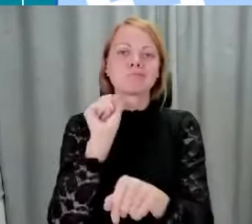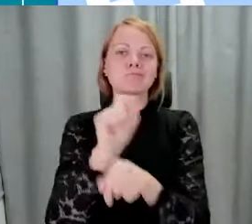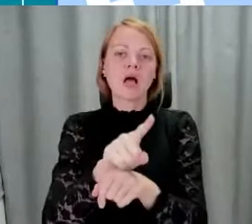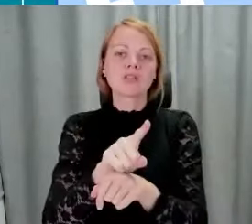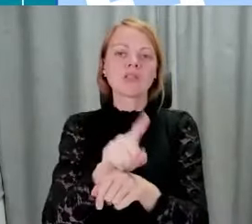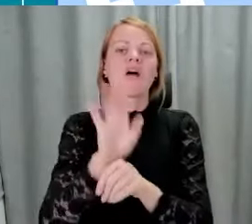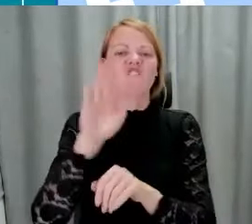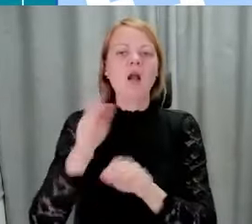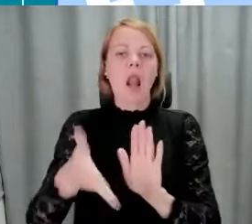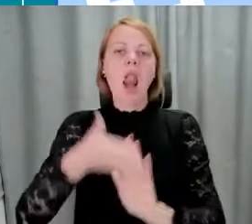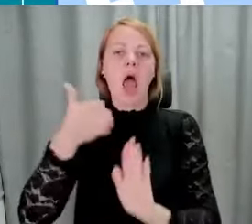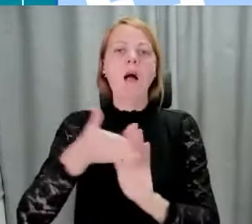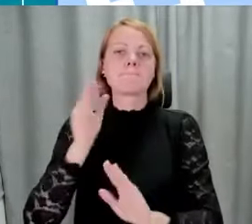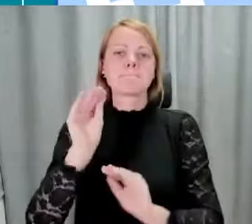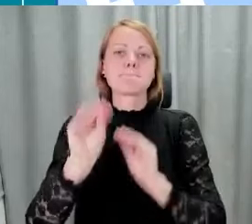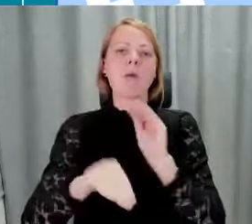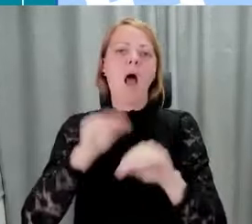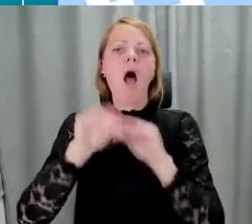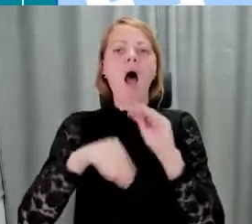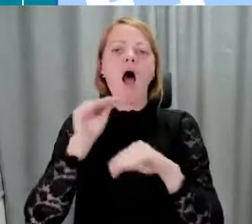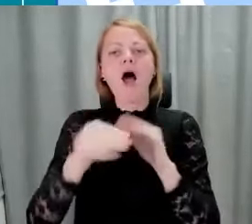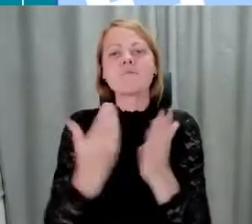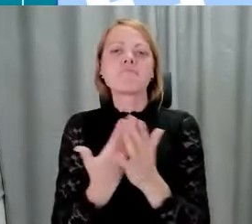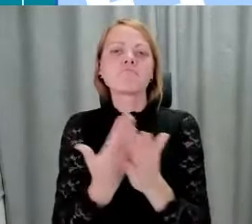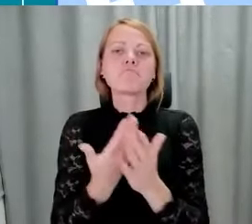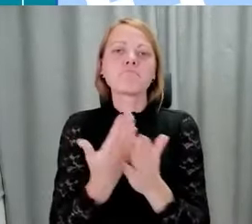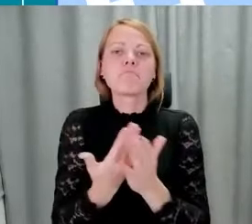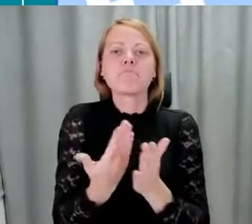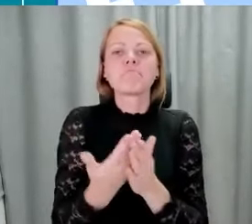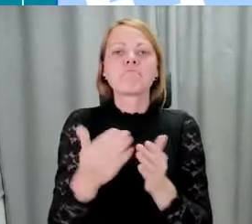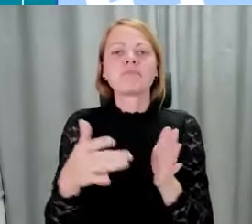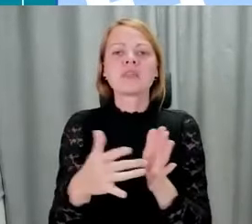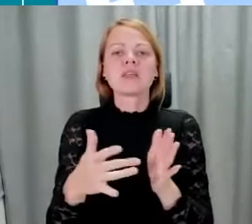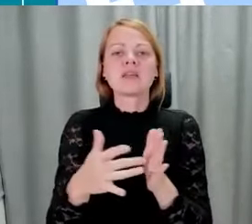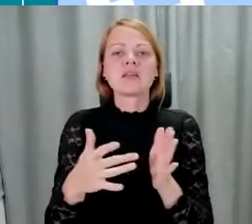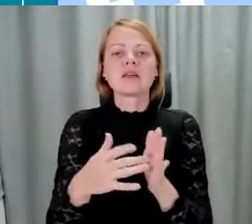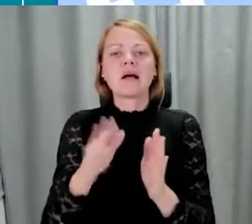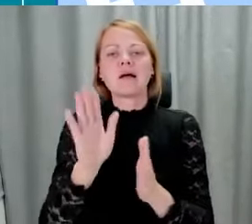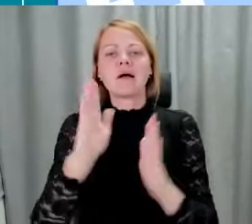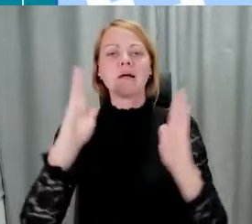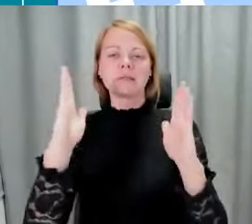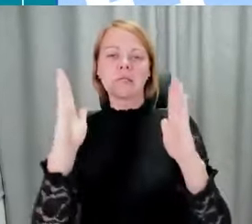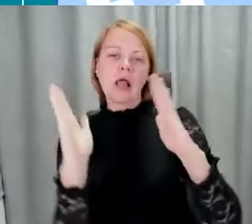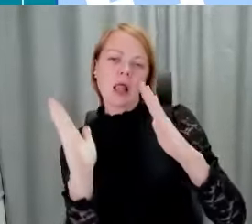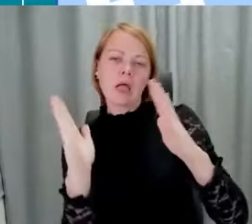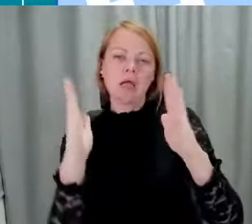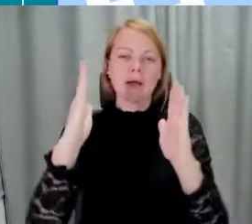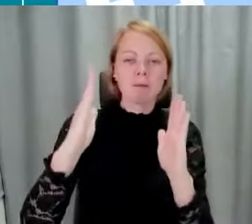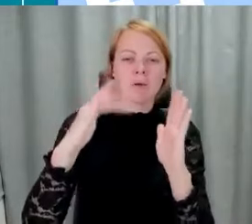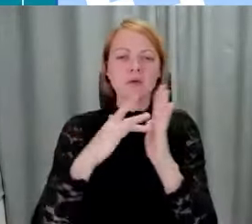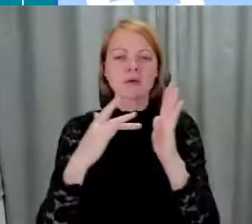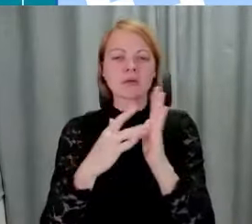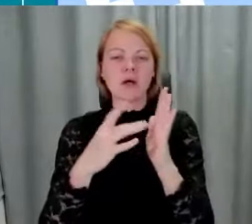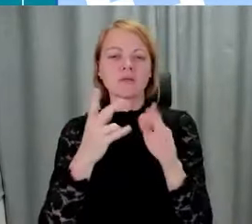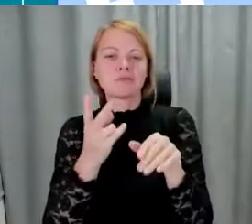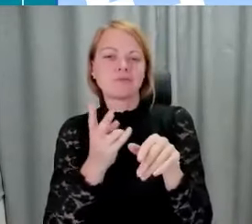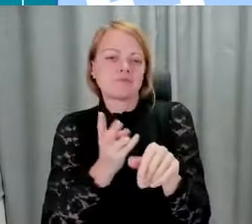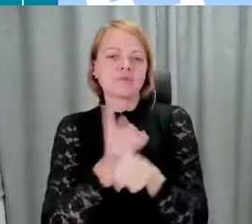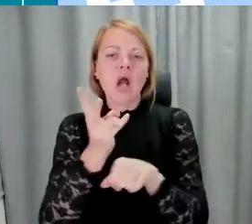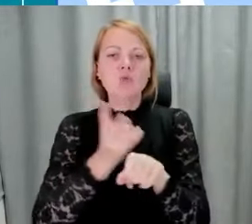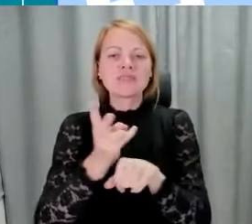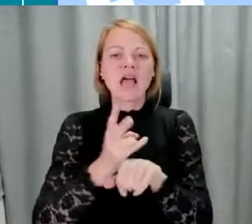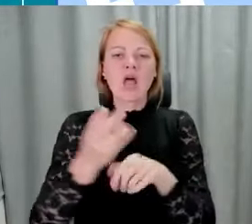labāk, proti, ja ir, pieņemsim, kas mums tuvāk ir pateicis kaut kāds slīpums, kas ir no personām un funkcionāliem traucējumiem, tad